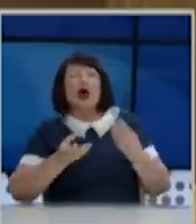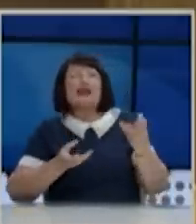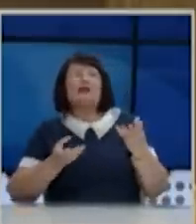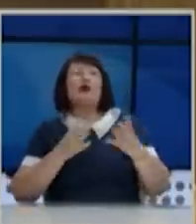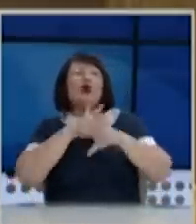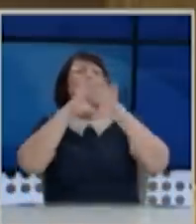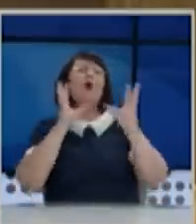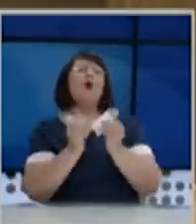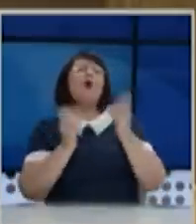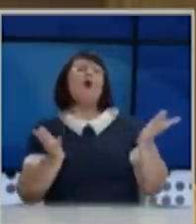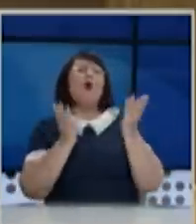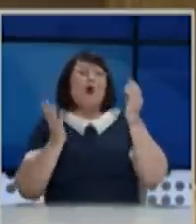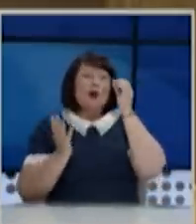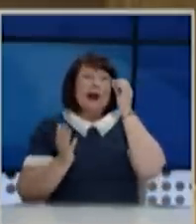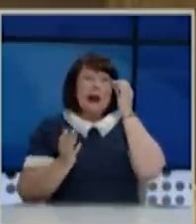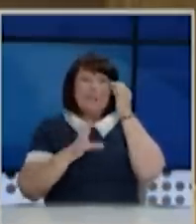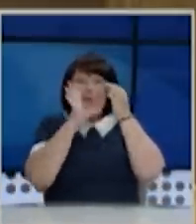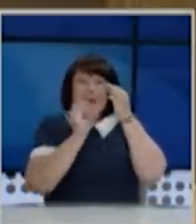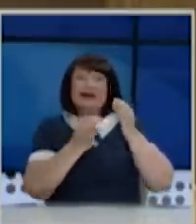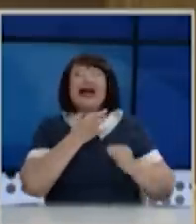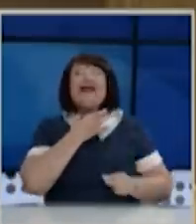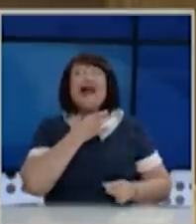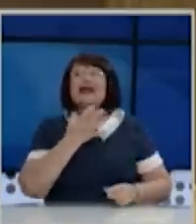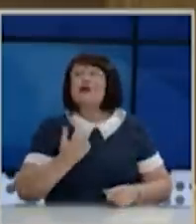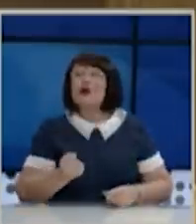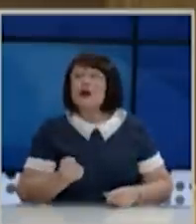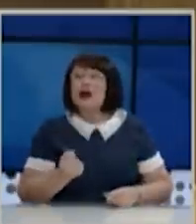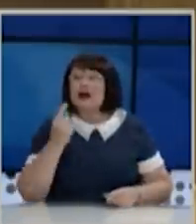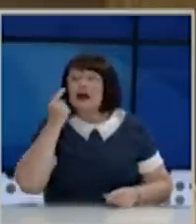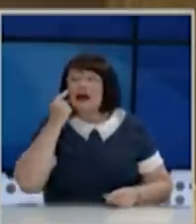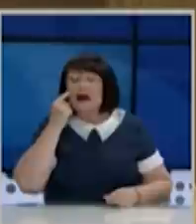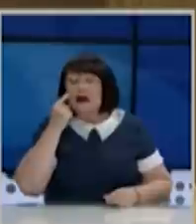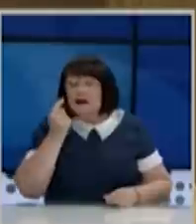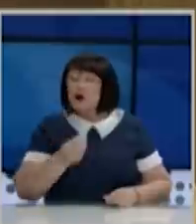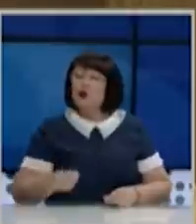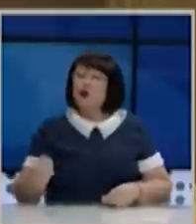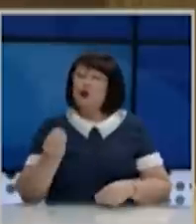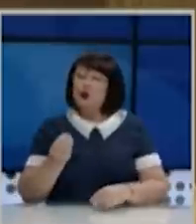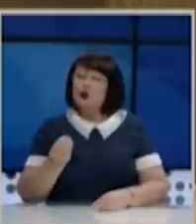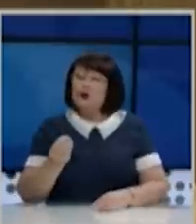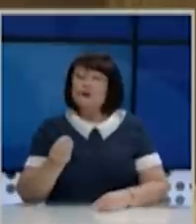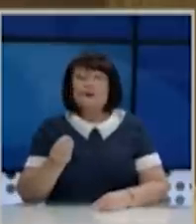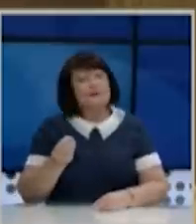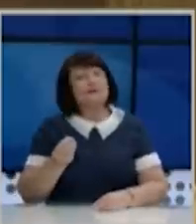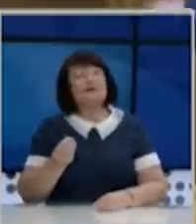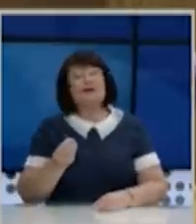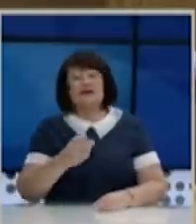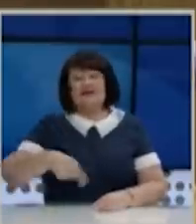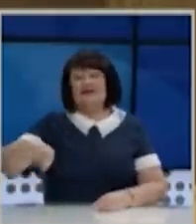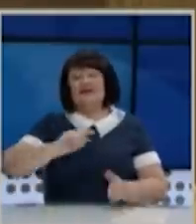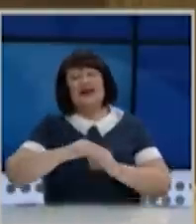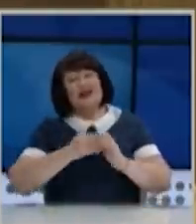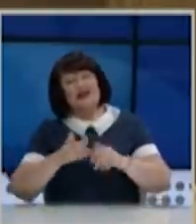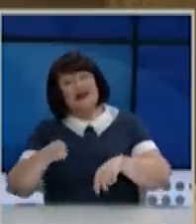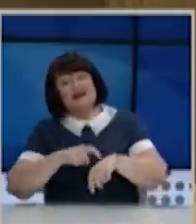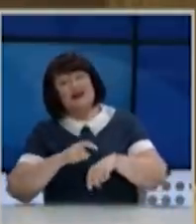και αφηρημένα, αλλά με τις πραγματικές ανάγκες που υπάρχουν σήμερα και πολύ περισσότερο που κόψτεστε όλοι για